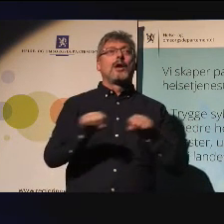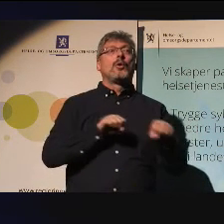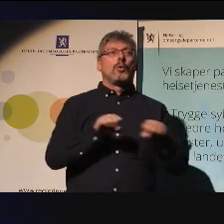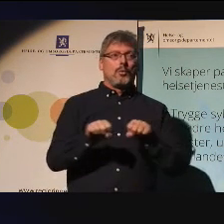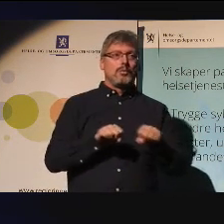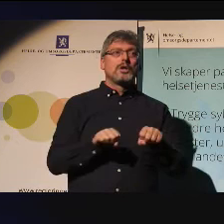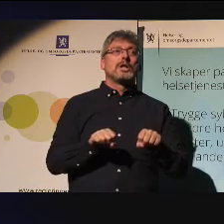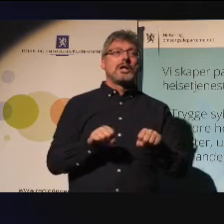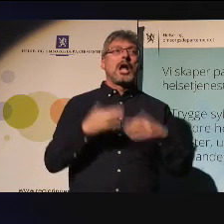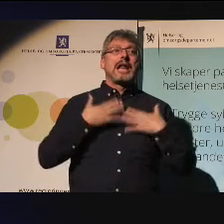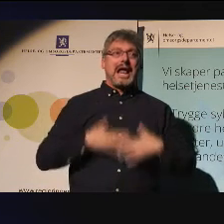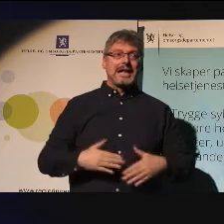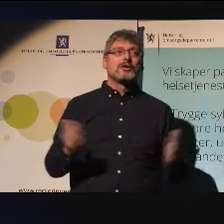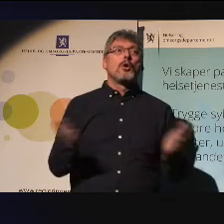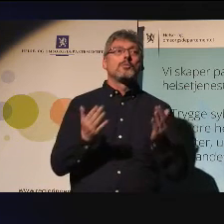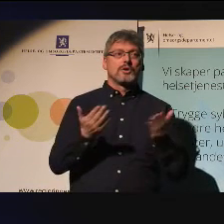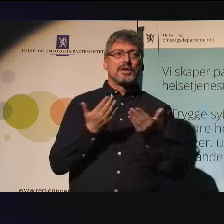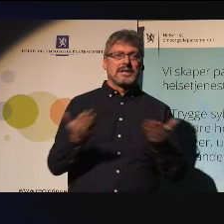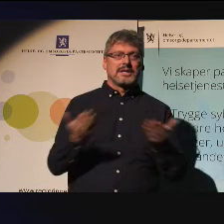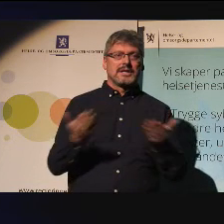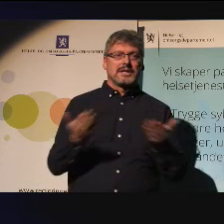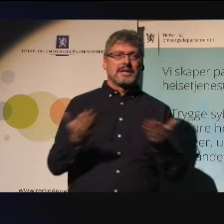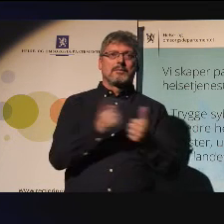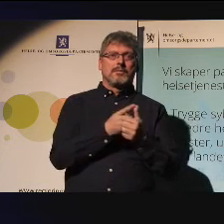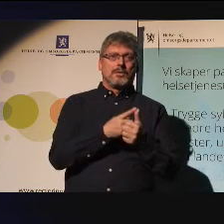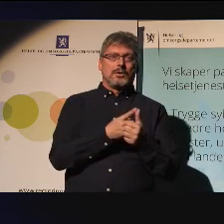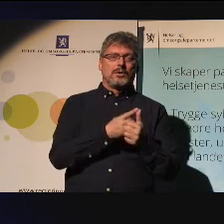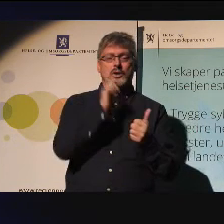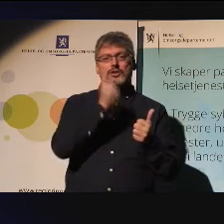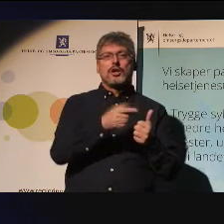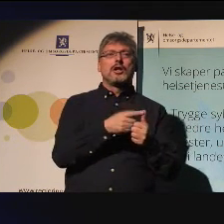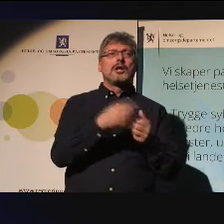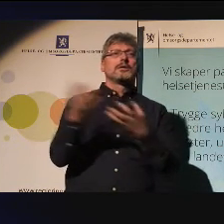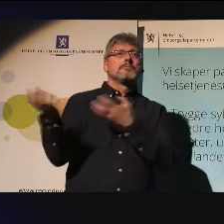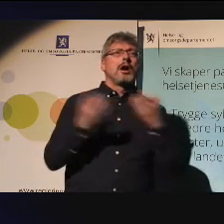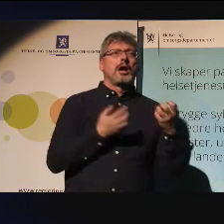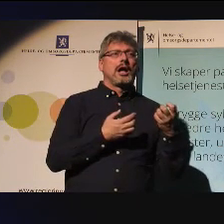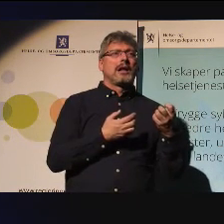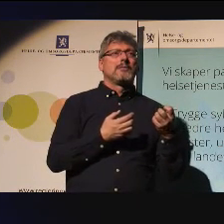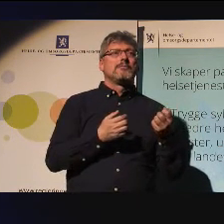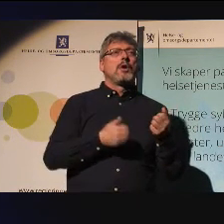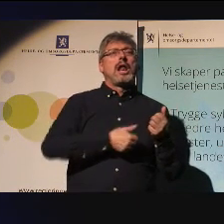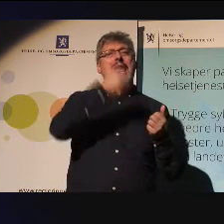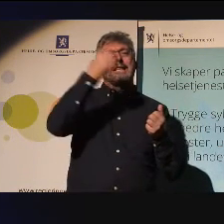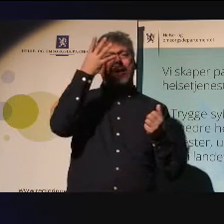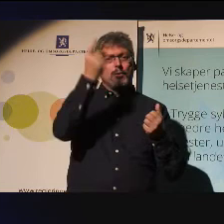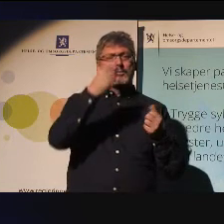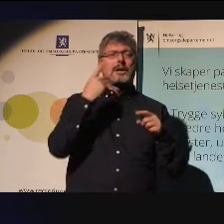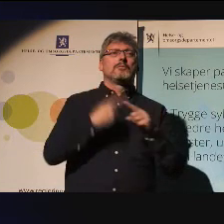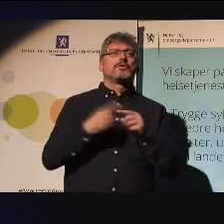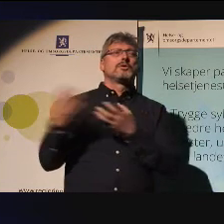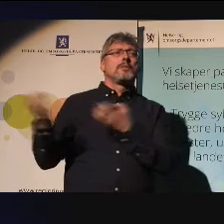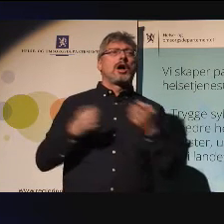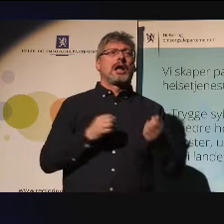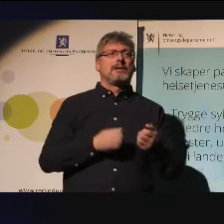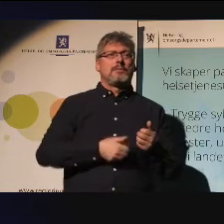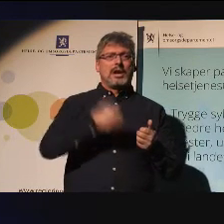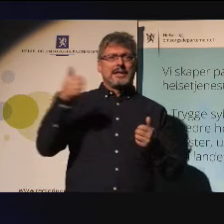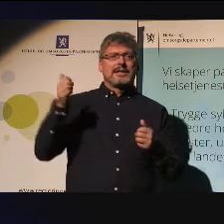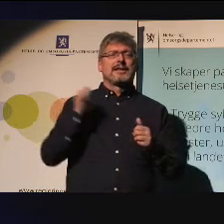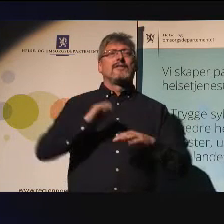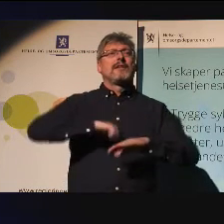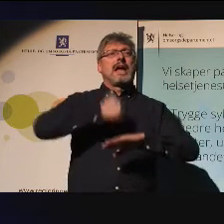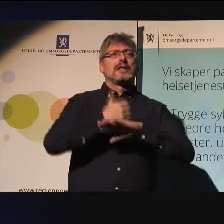omsorgstjenestene. Det skyldes både mangel på lederkompetanse og mangel på ledere. Derfor har vi etablert